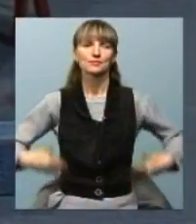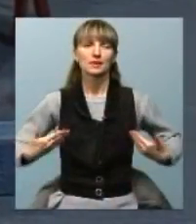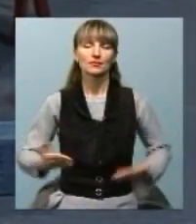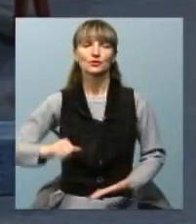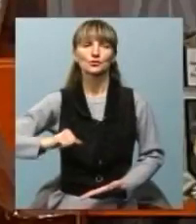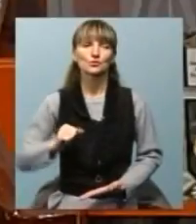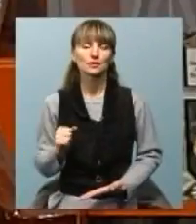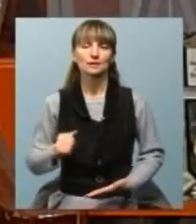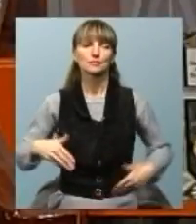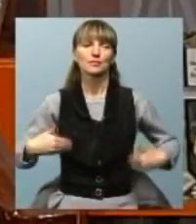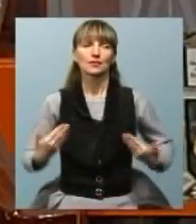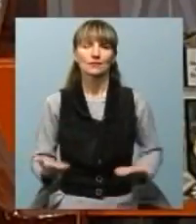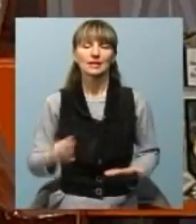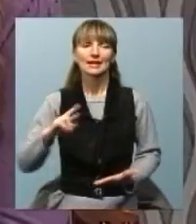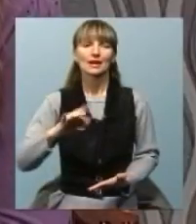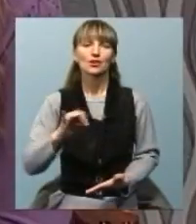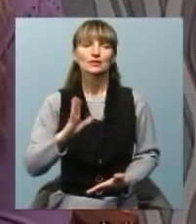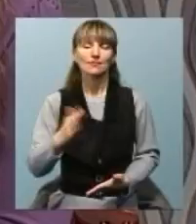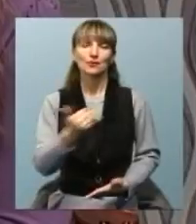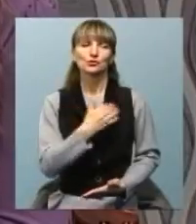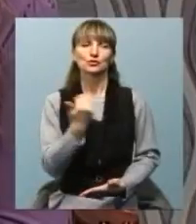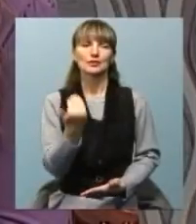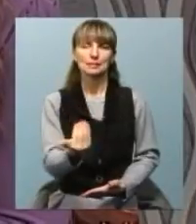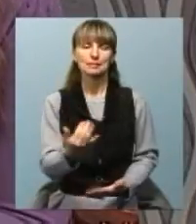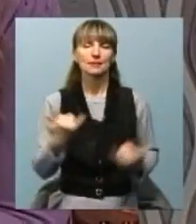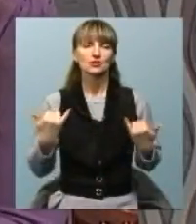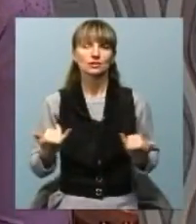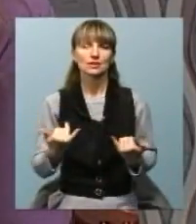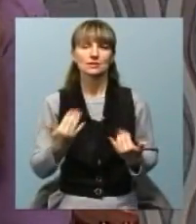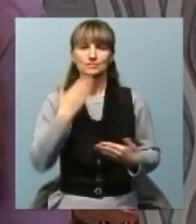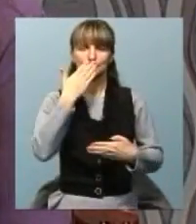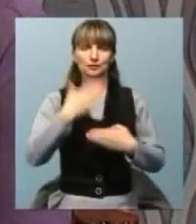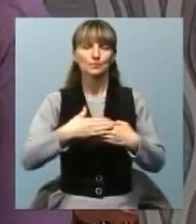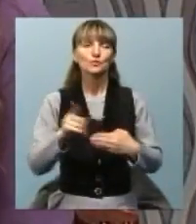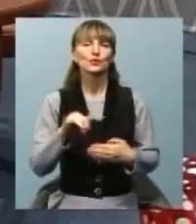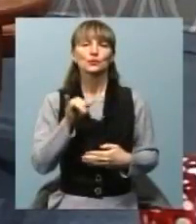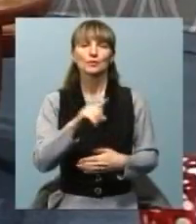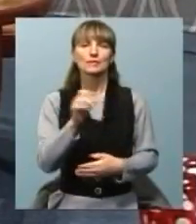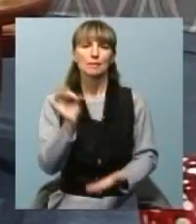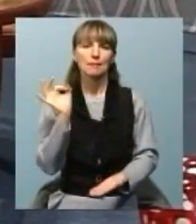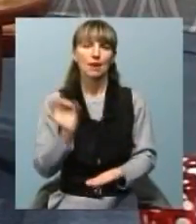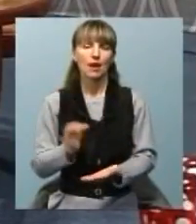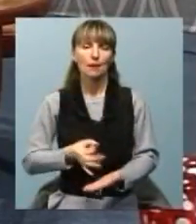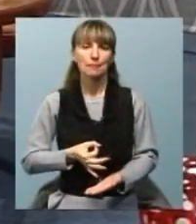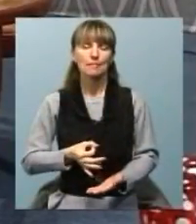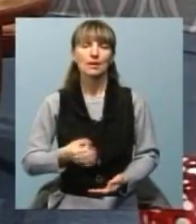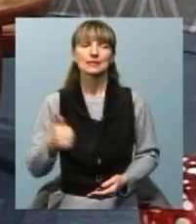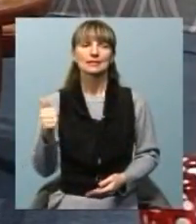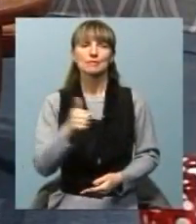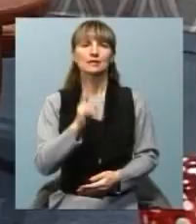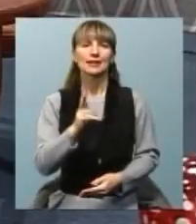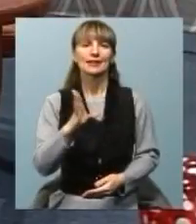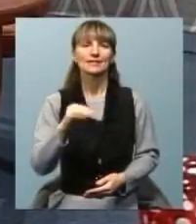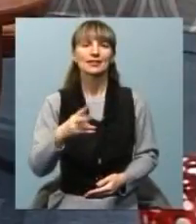Привіт-привіт, друзі! Привіт! Ярославчику, хочу тобі зараз попередити, що це в тебе таке за плямка? Оп! З першим